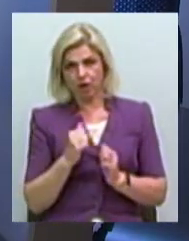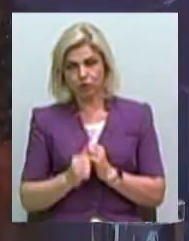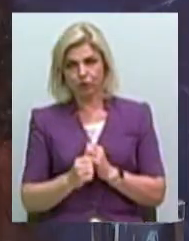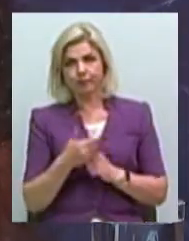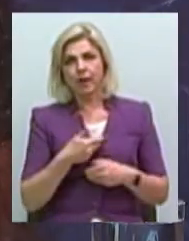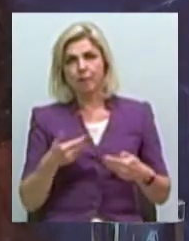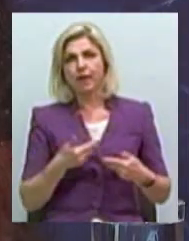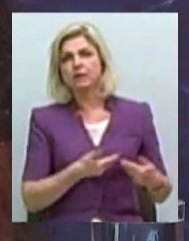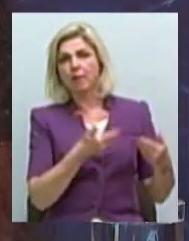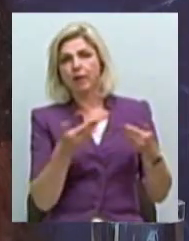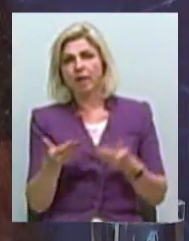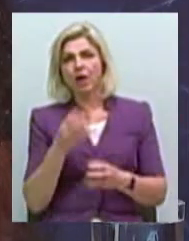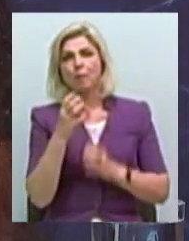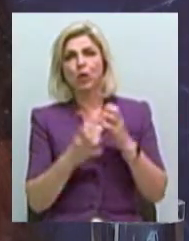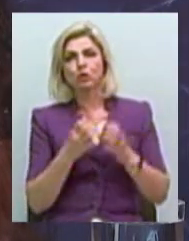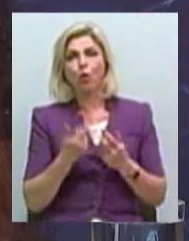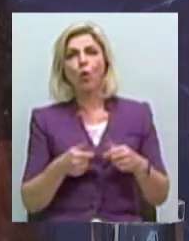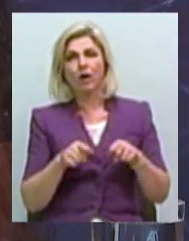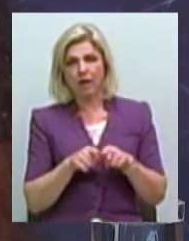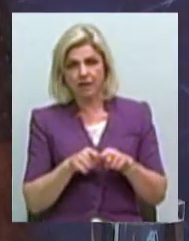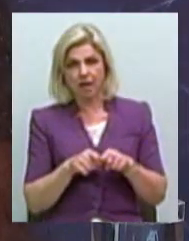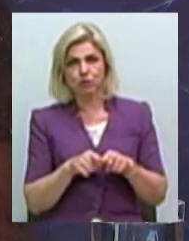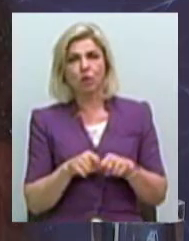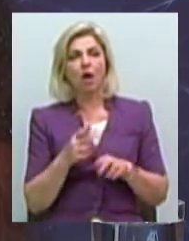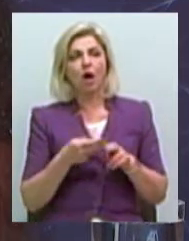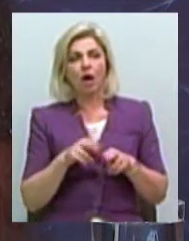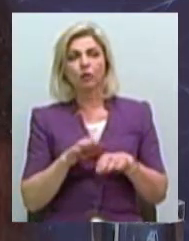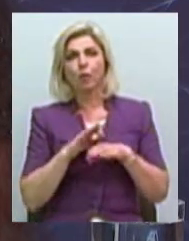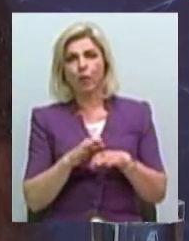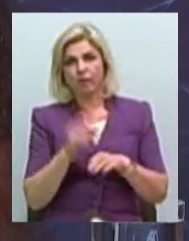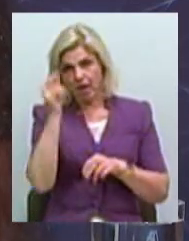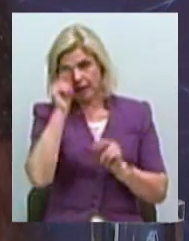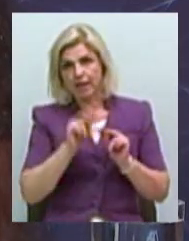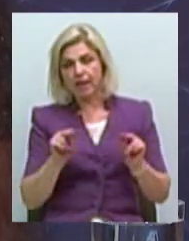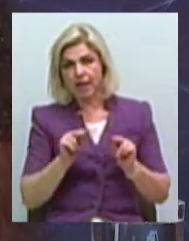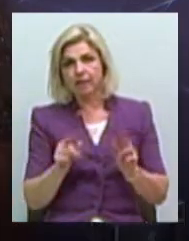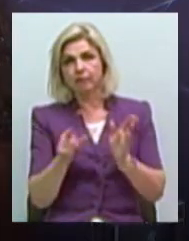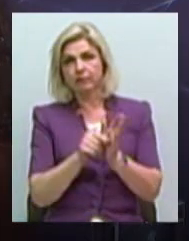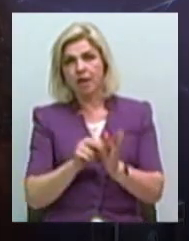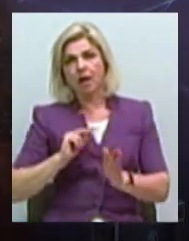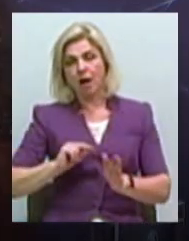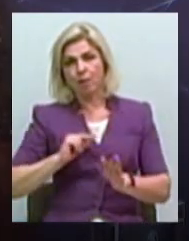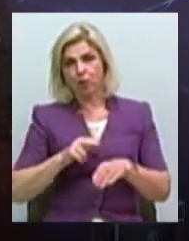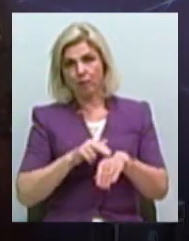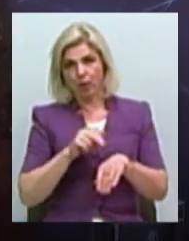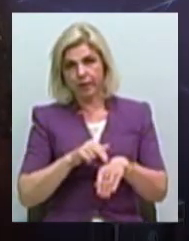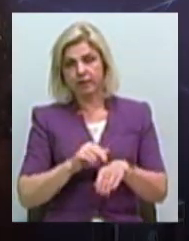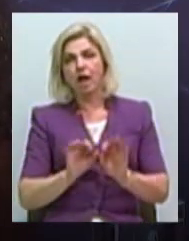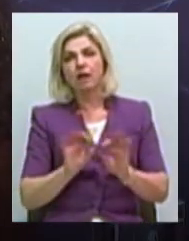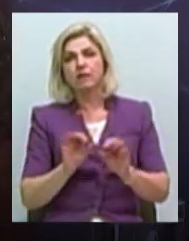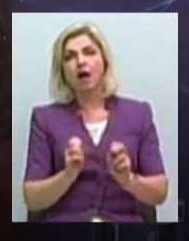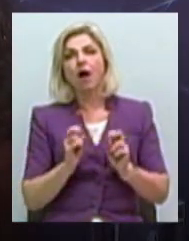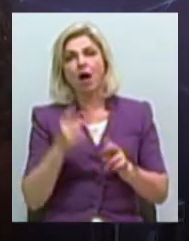запрошували міжнародну організацію Nature Watch Foundation, які проводили тренінг з працівниками поліції і розповідали, як зрозуміти,